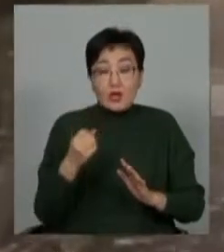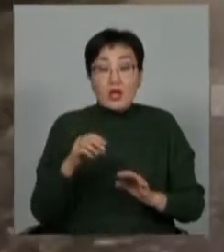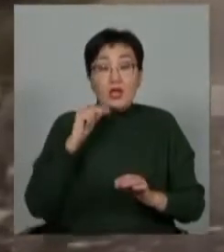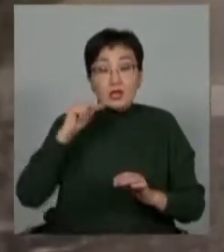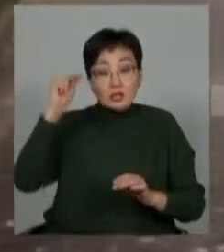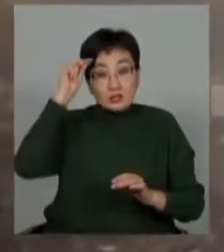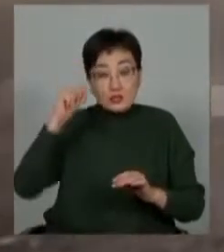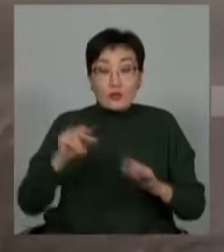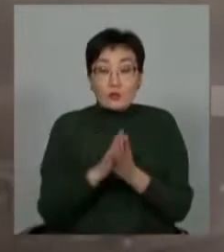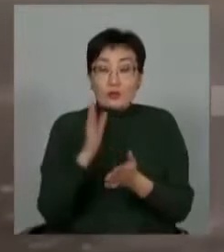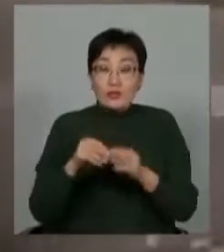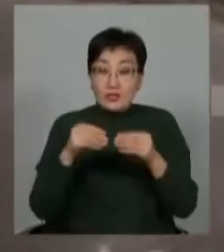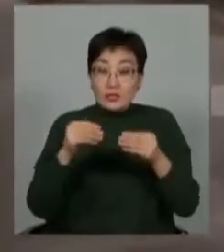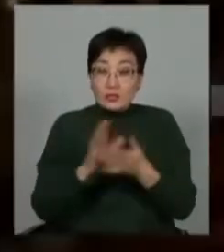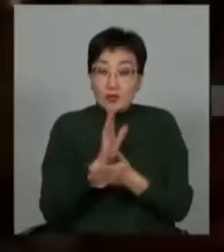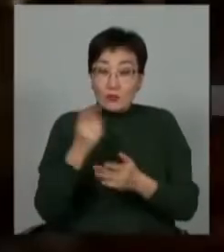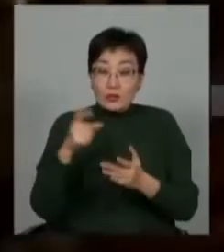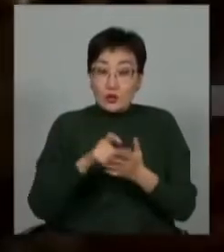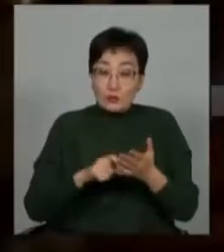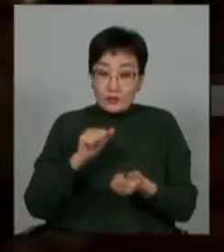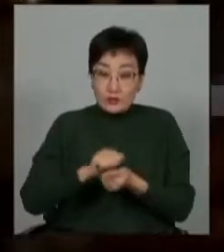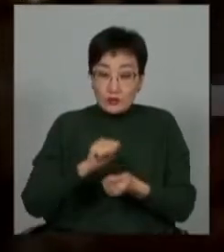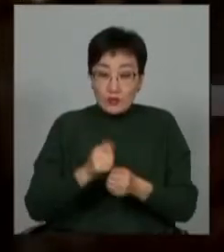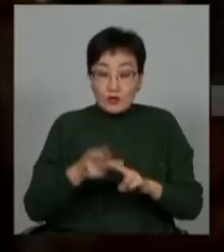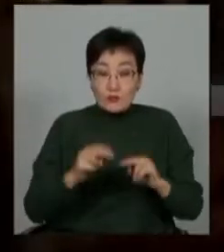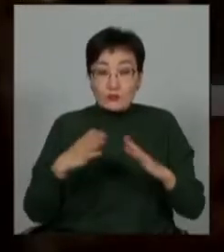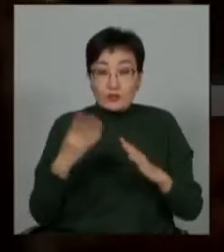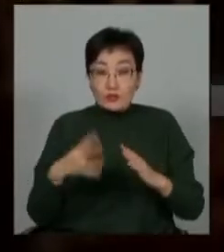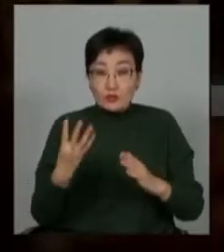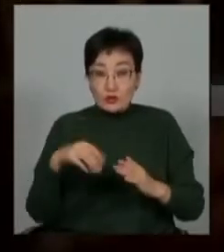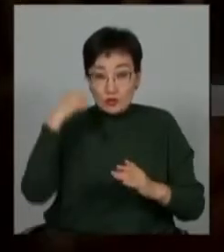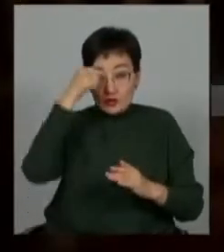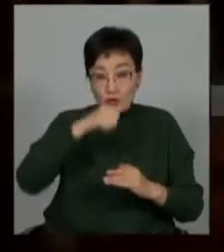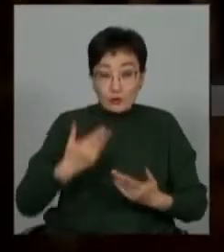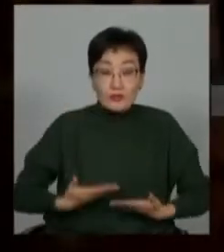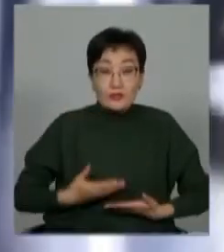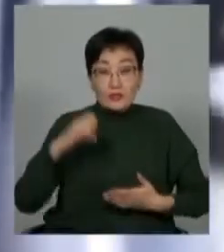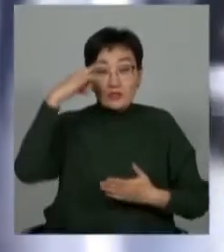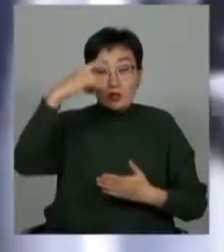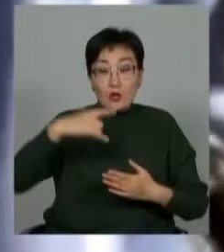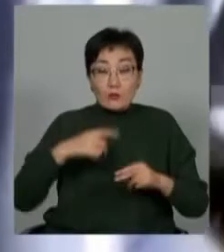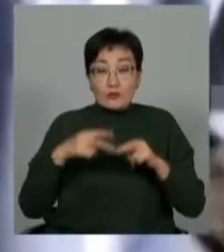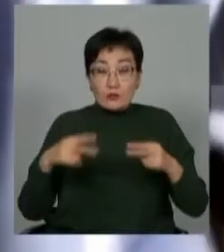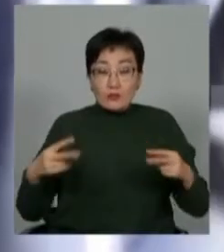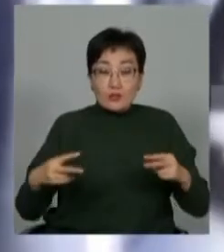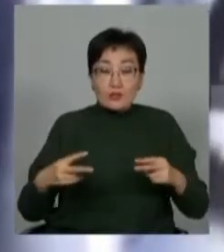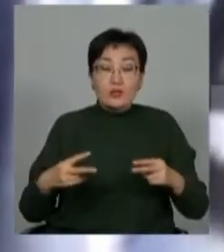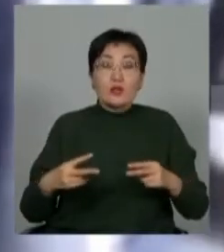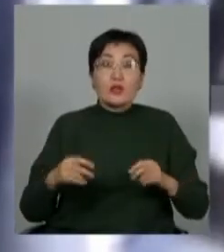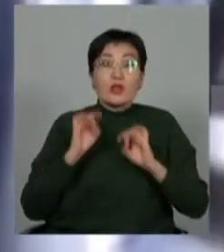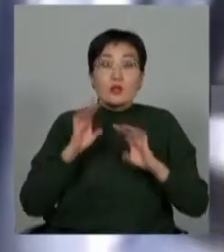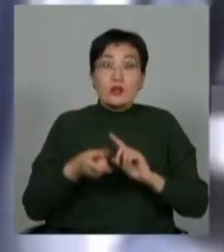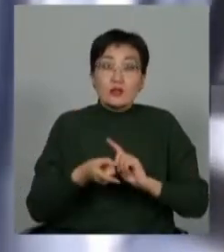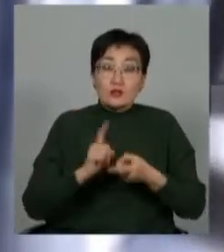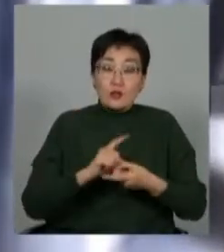газетінде алғашқы өлеңдері жарық көрді. Қабдеш Жұмаділов бұл үйде 44 жыл тұрған. Қазақ әдебиетінің биік шоқтығына айналған